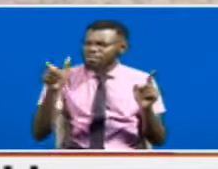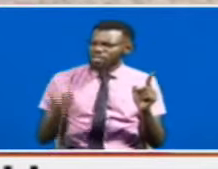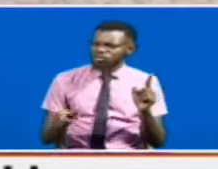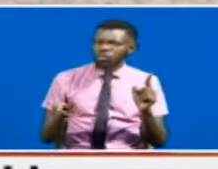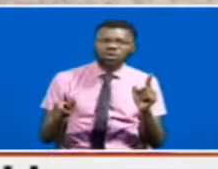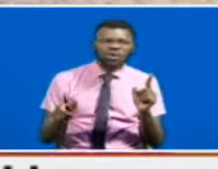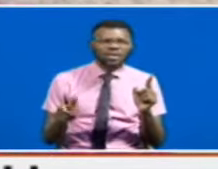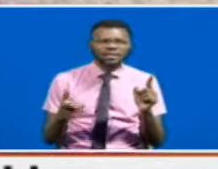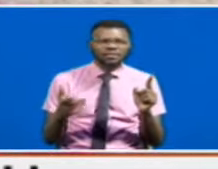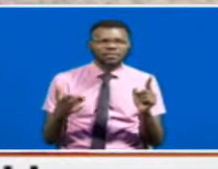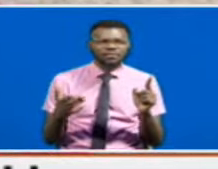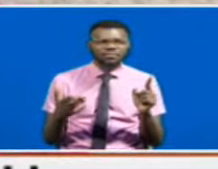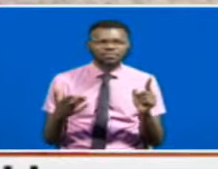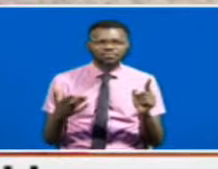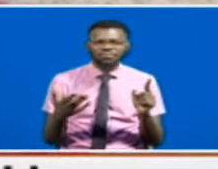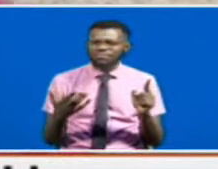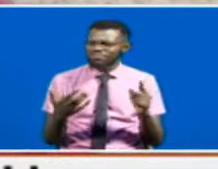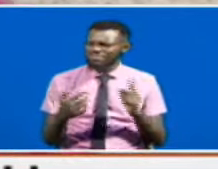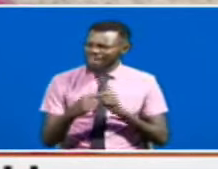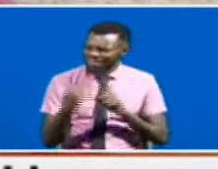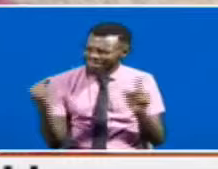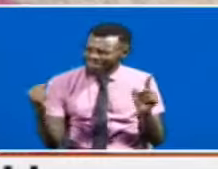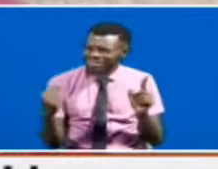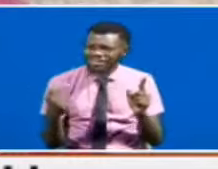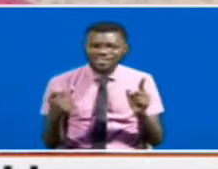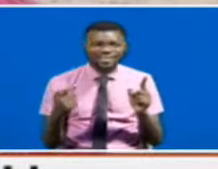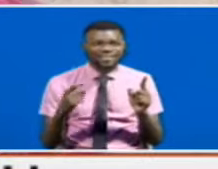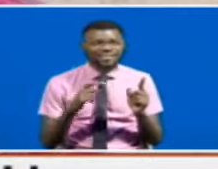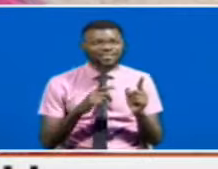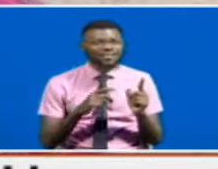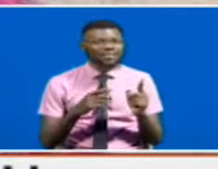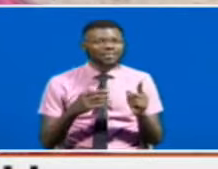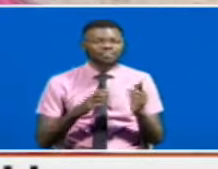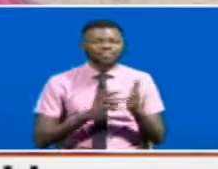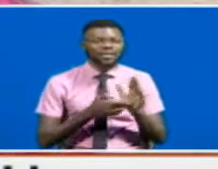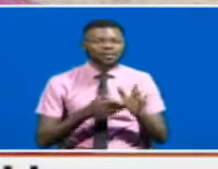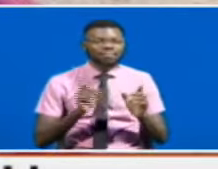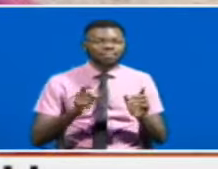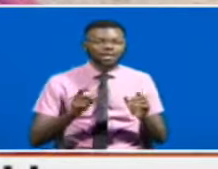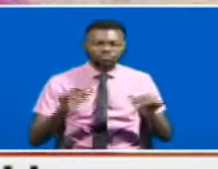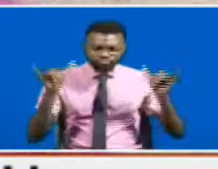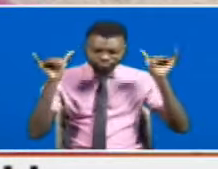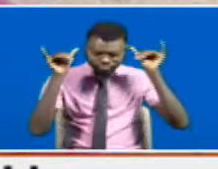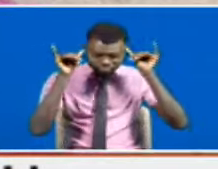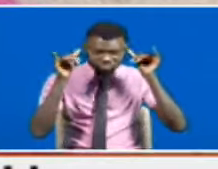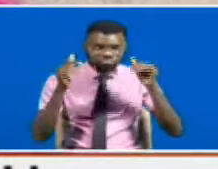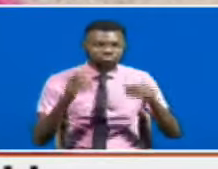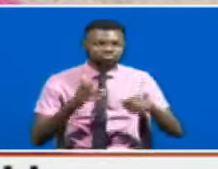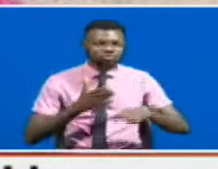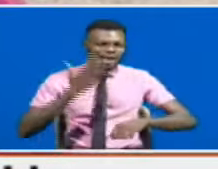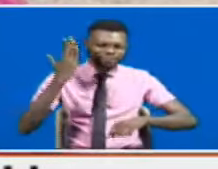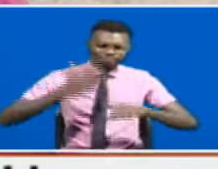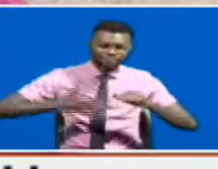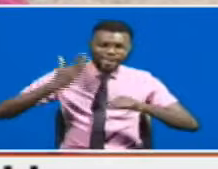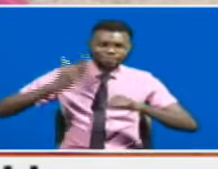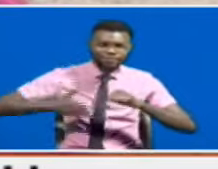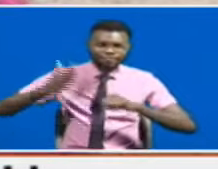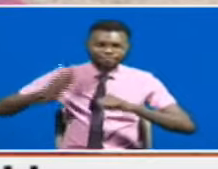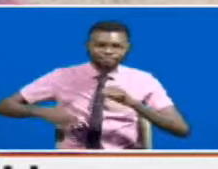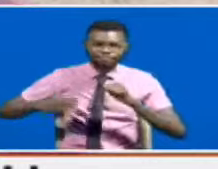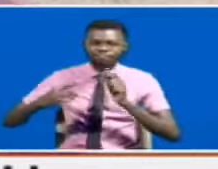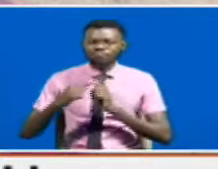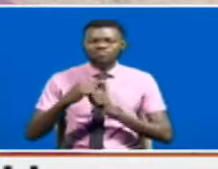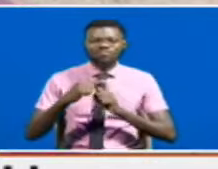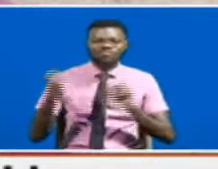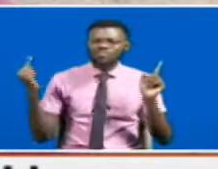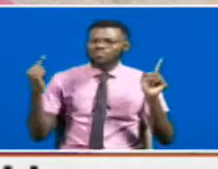na naona inakonga konga mtu alafu inaua. Sasa hiyo ni kukatakatwa na kuliwa na watu ambao wako karibu na kumaliza mambo